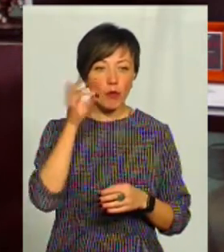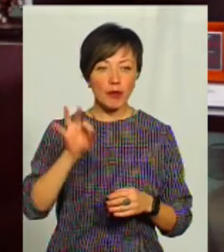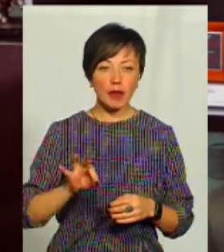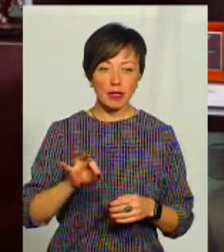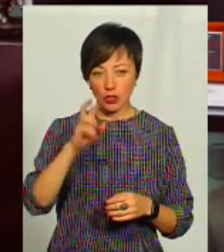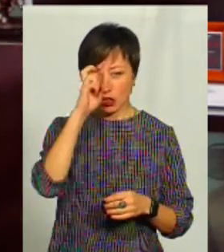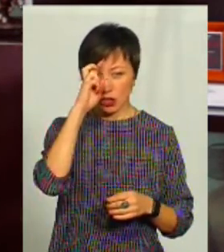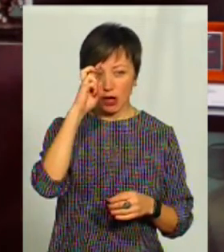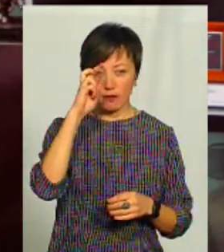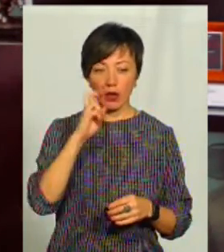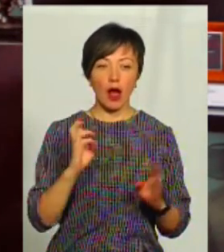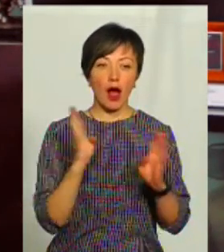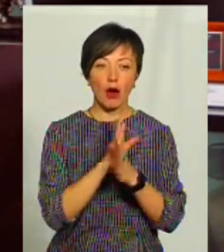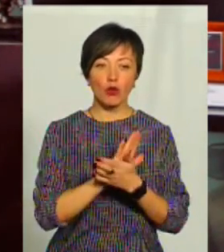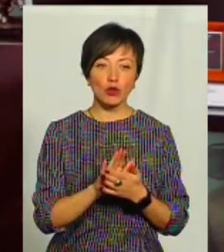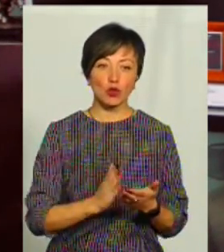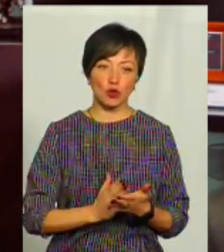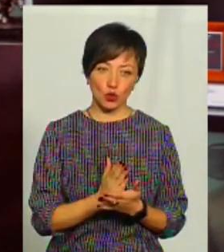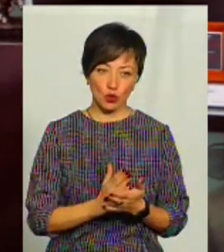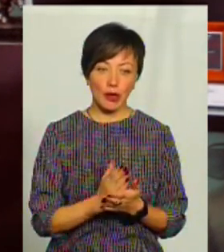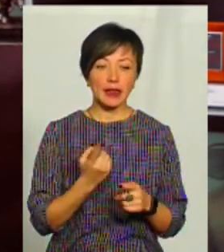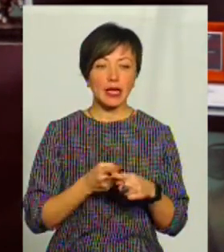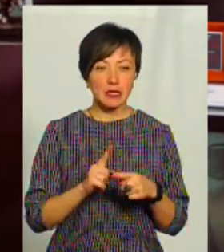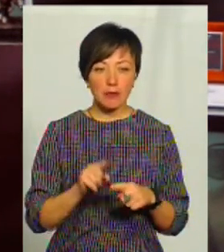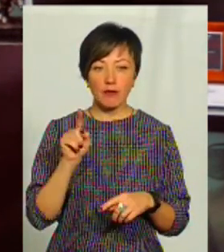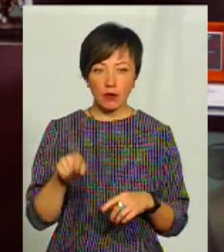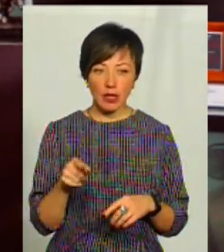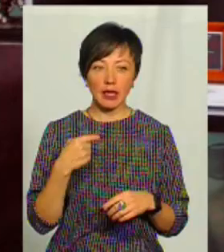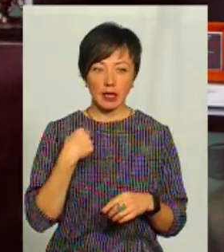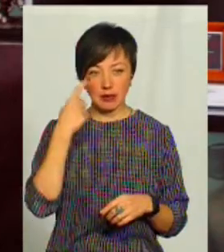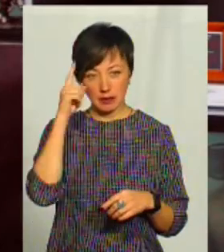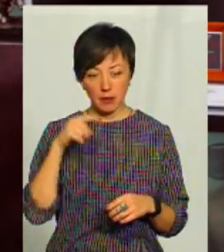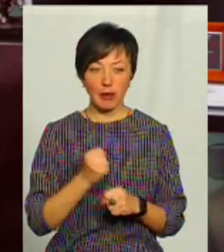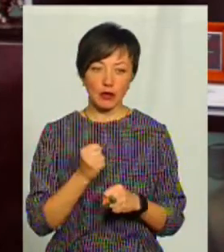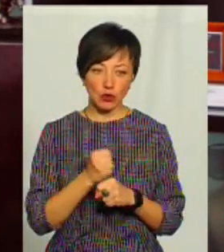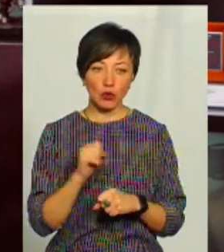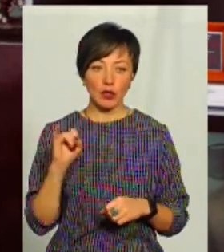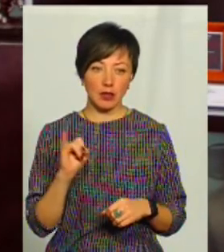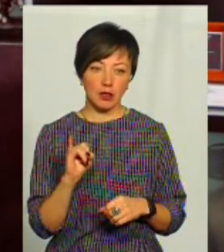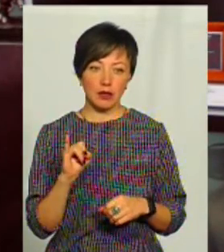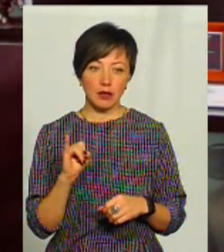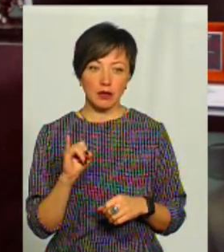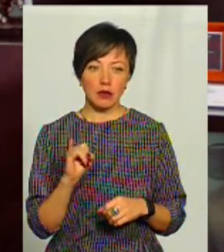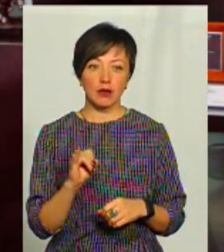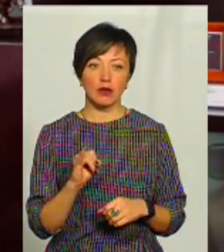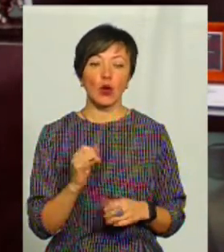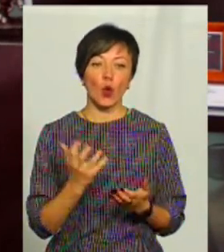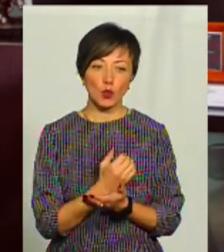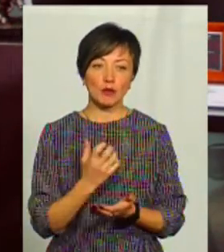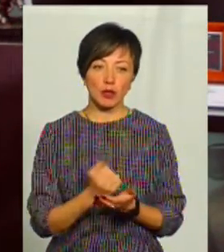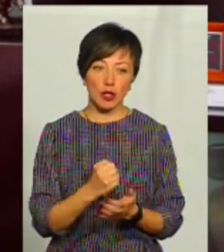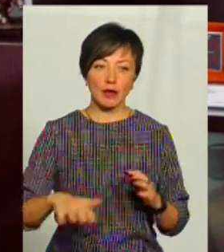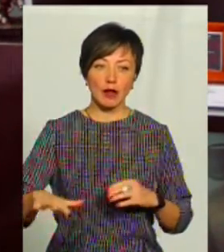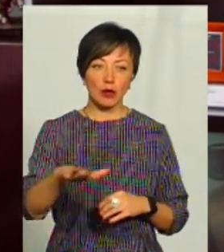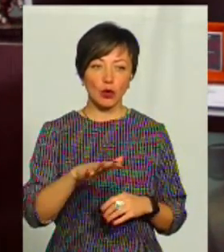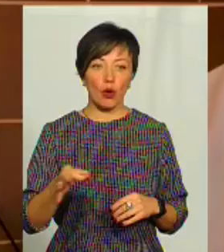компетенції державної екологічної служби. Над цим вона, наскільки мені відомо, працює і досить успішно на